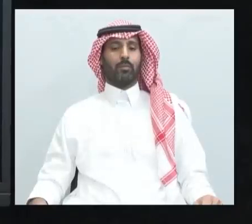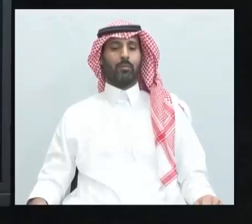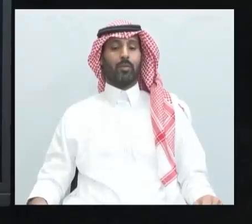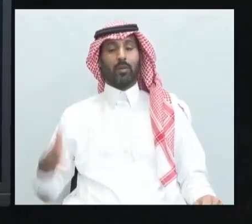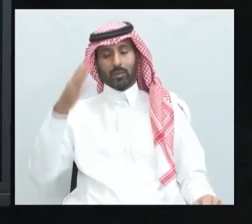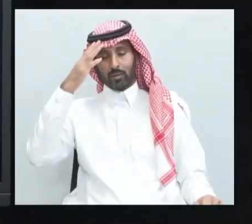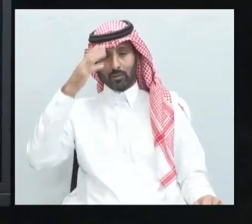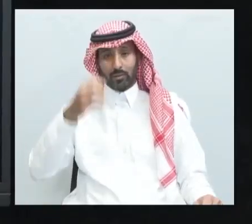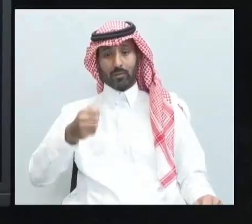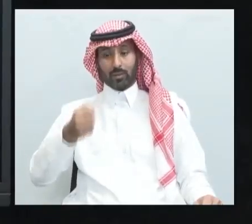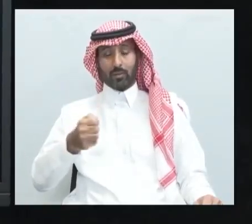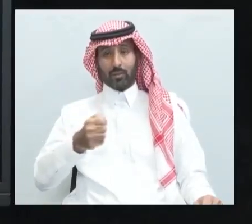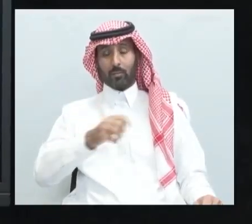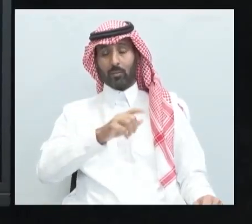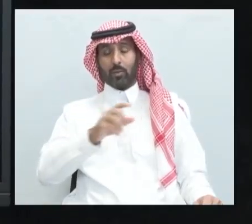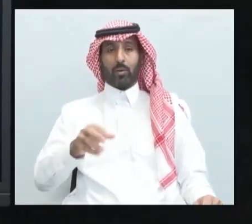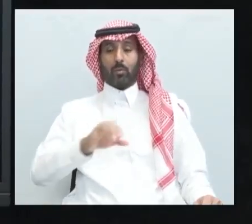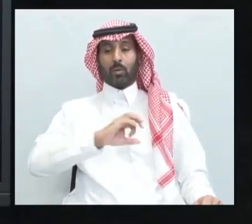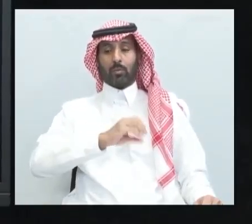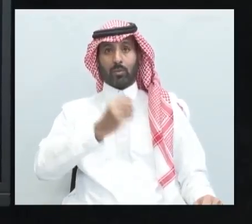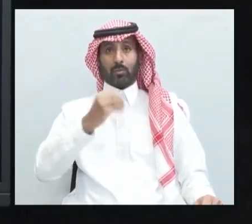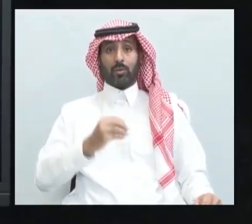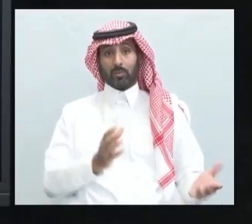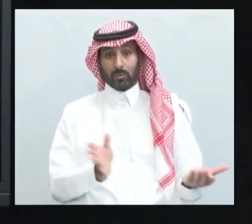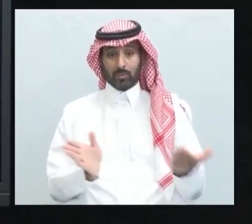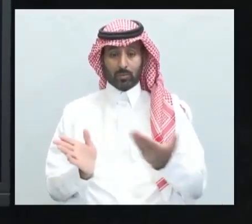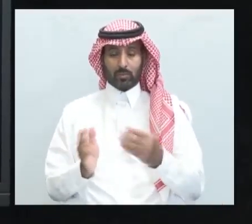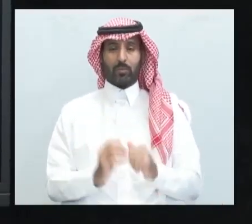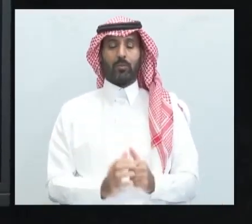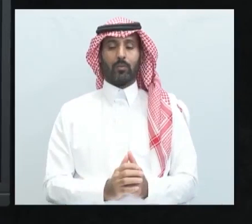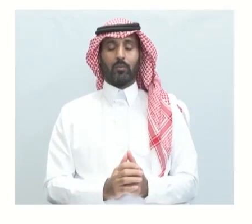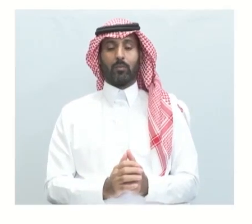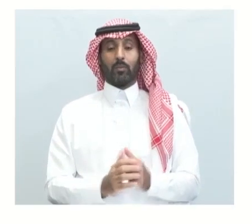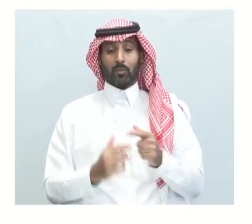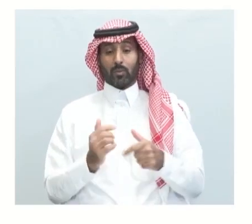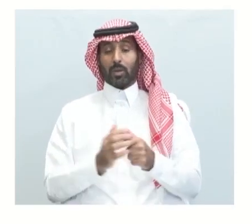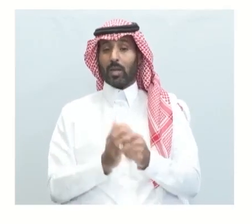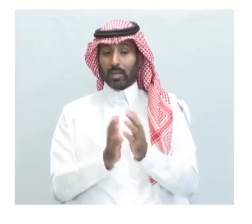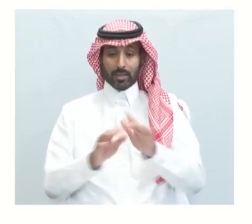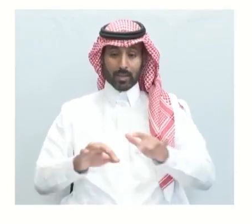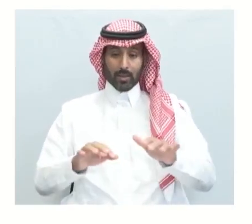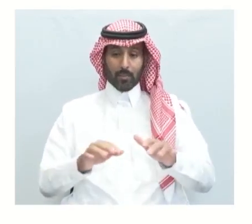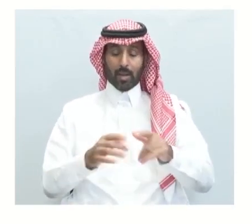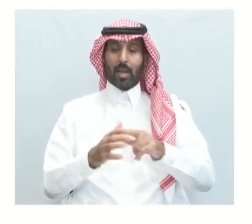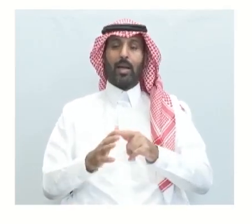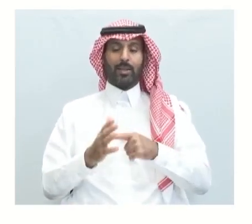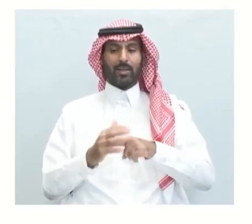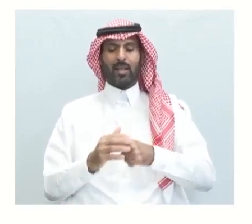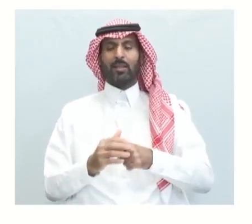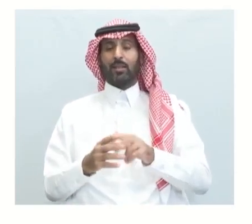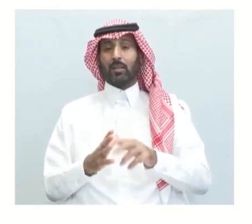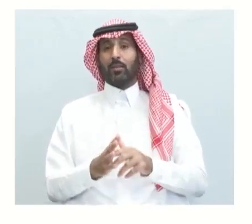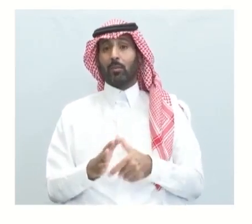السلام عليكم ورحمه الله وبركاته مرحبا بكم اعزائي الطلاب والطالبات في مساري علوم الحاسب والهندسه في